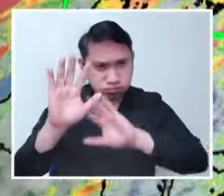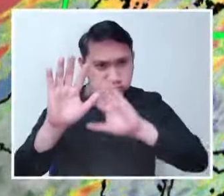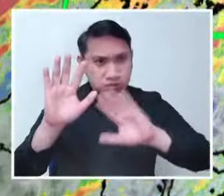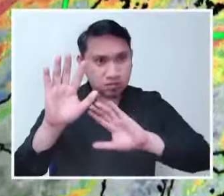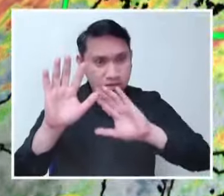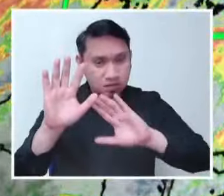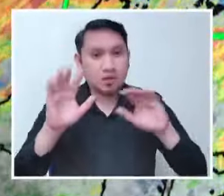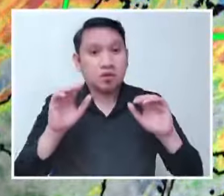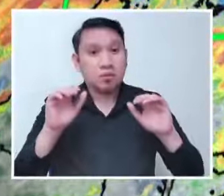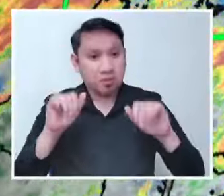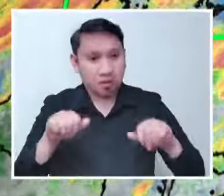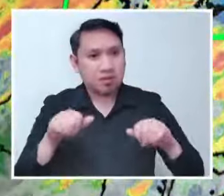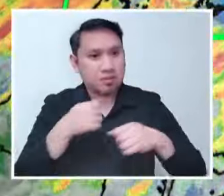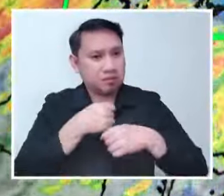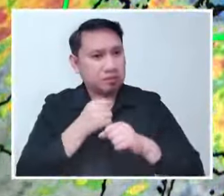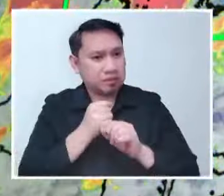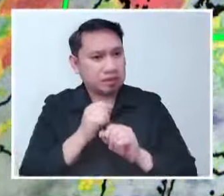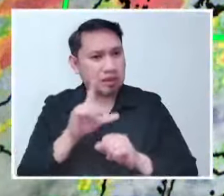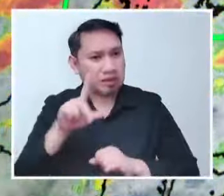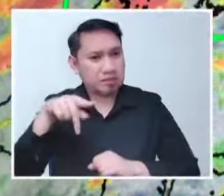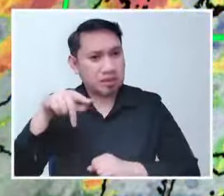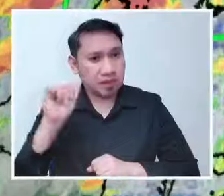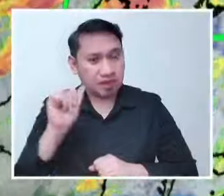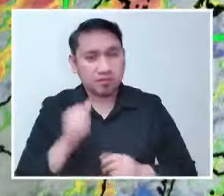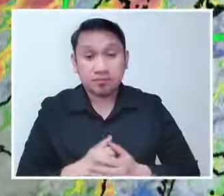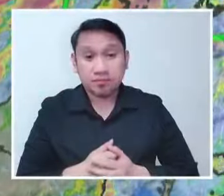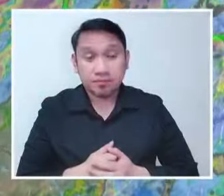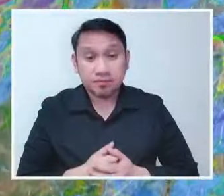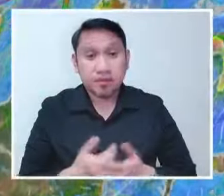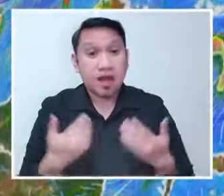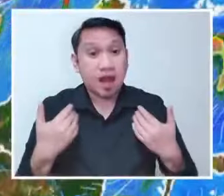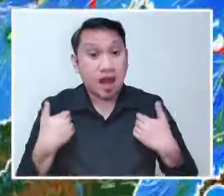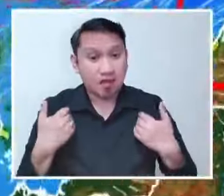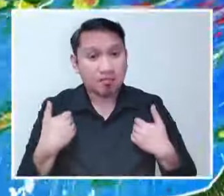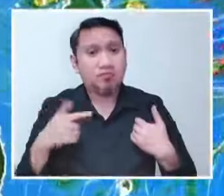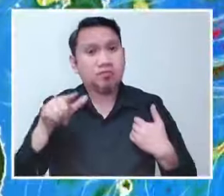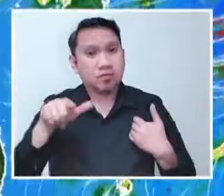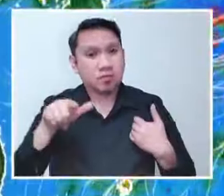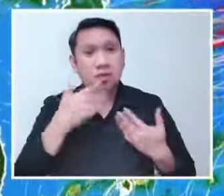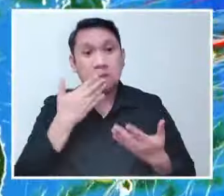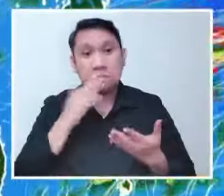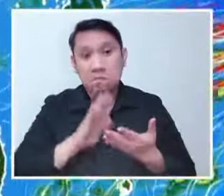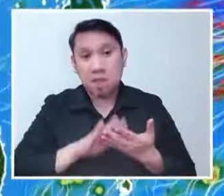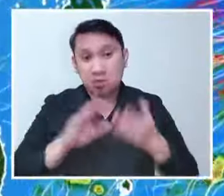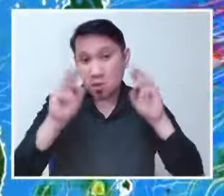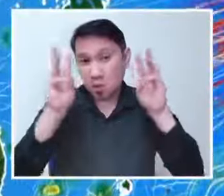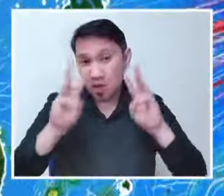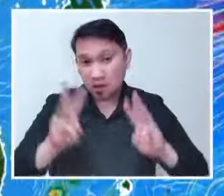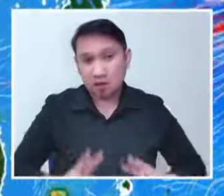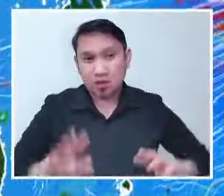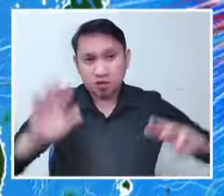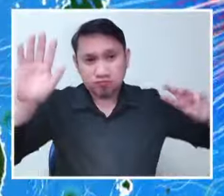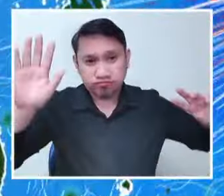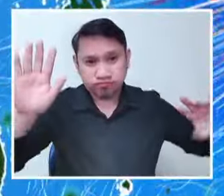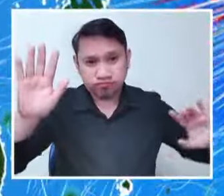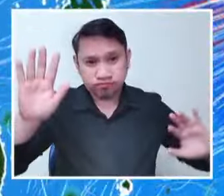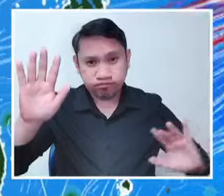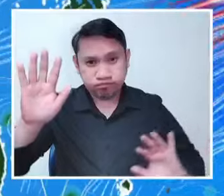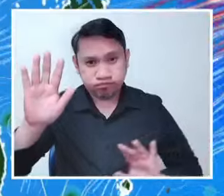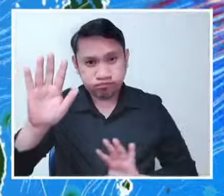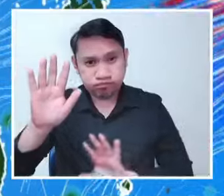pang LPA. Sa wind forecast ng The Weather Company, kikilos po ang mga potensyal na sama ng panahong ito pasok sa ating